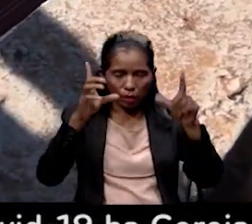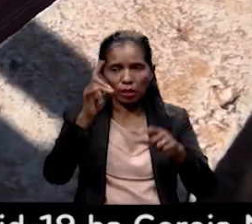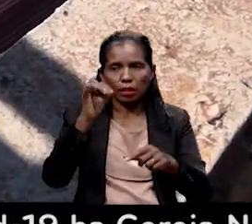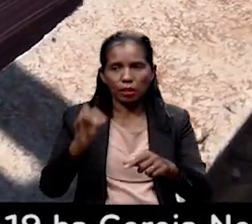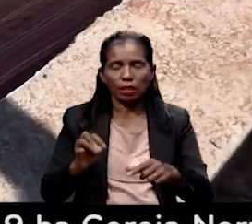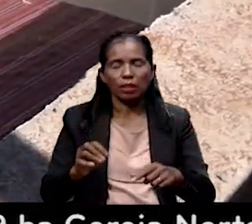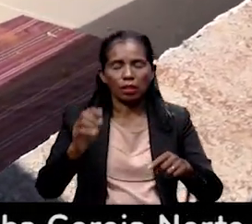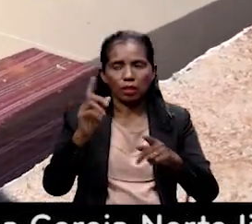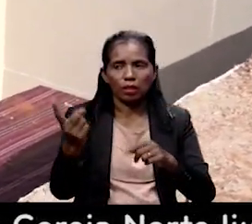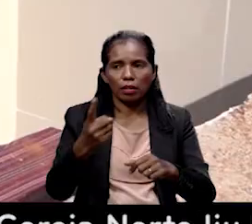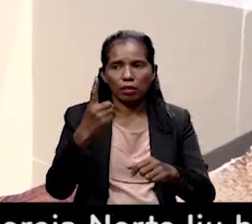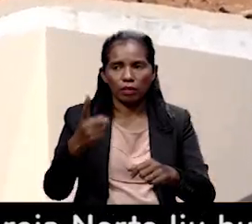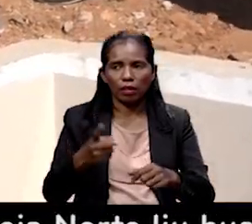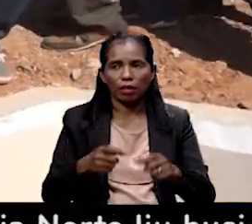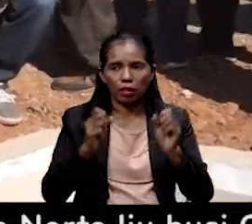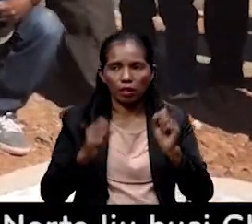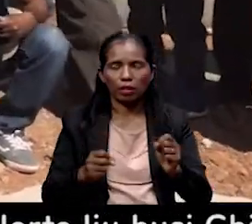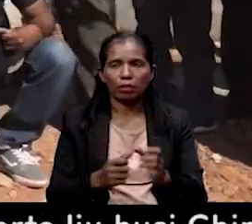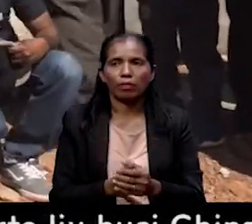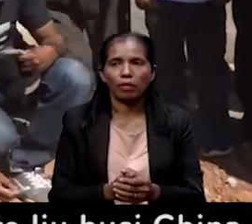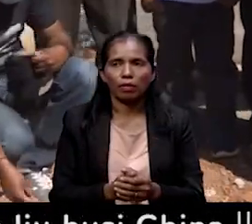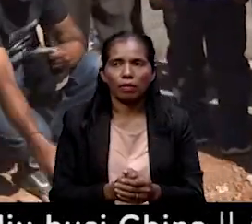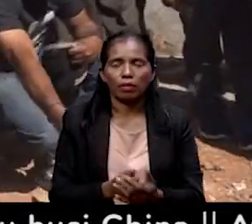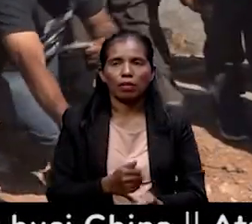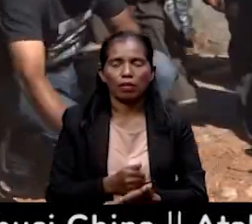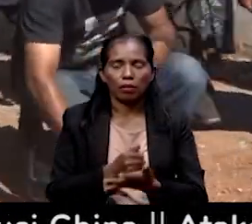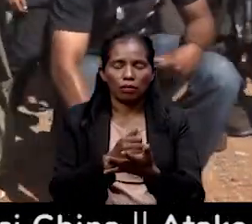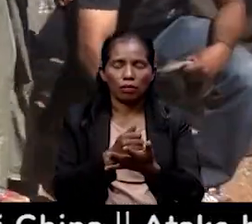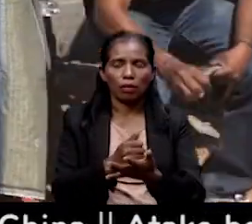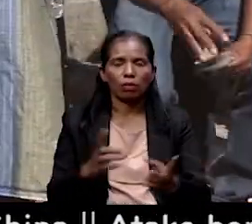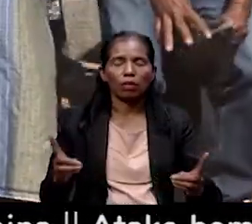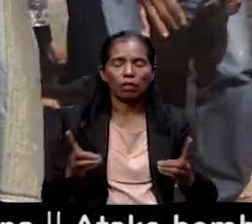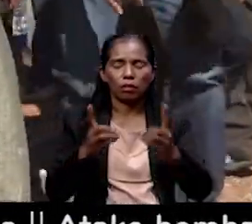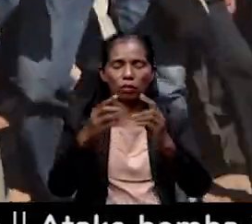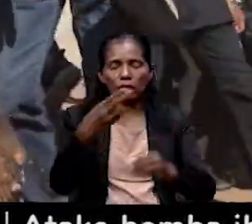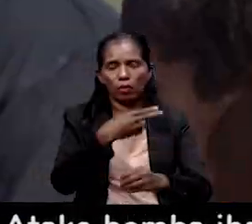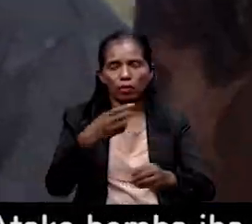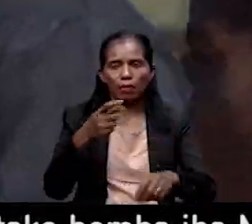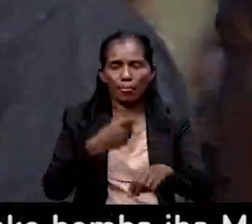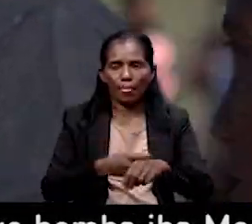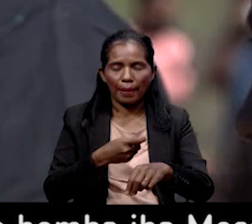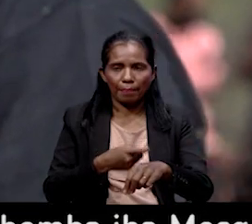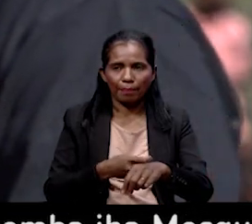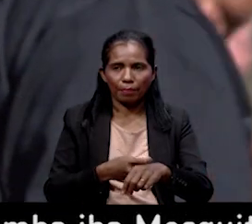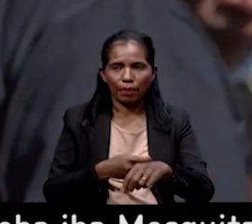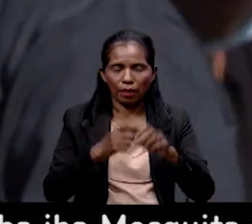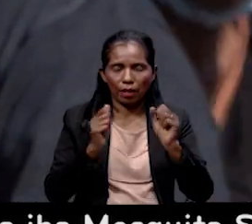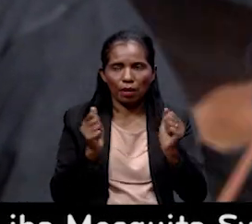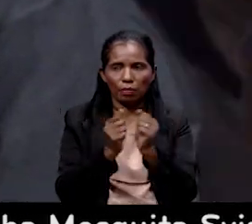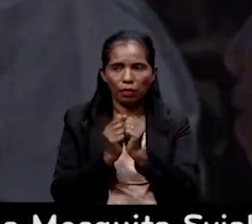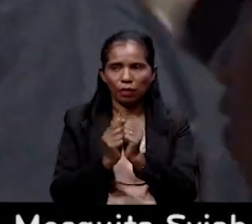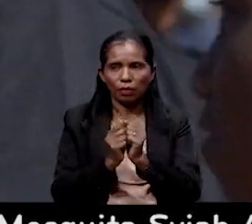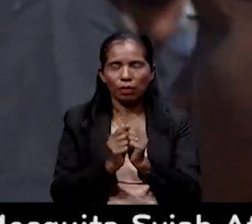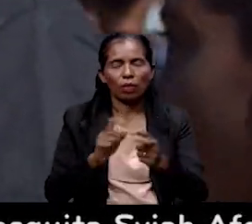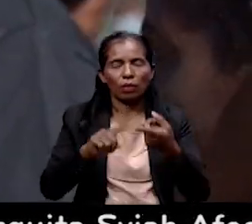Firmin Afatin bania komprimisi ukun rasikan ho diluta soro invasor Indonesia. Hahuya situasi manas saudoso Manufik hamutuk honi